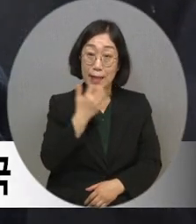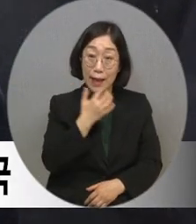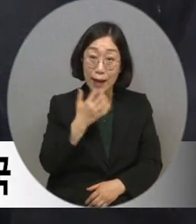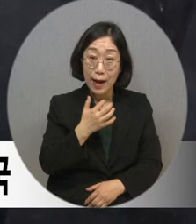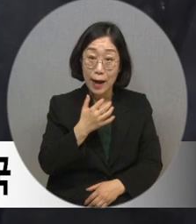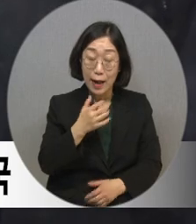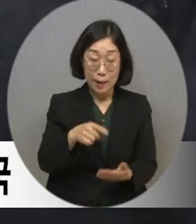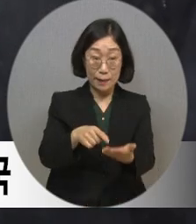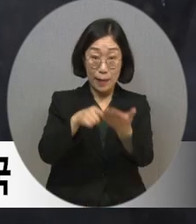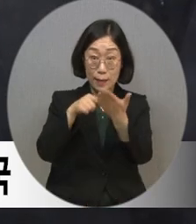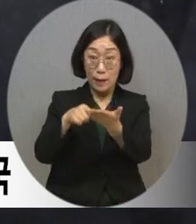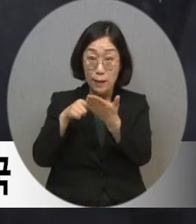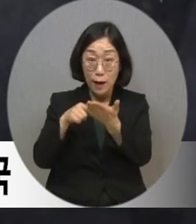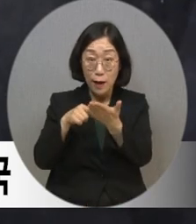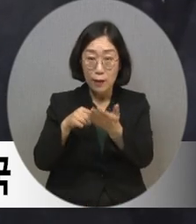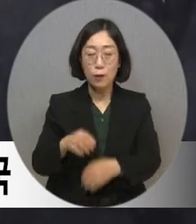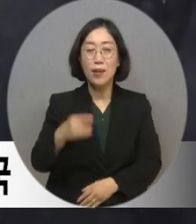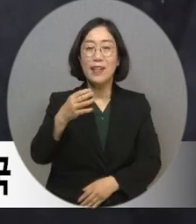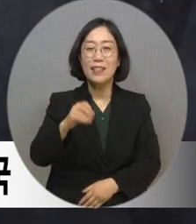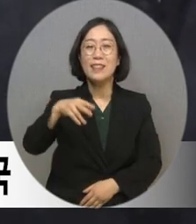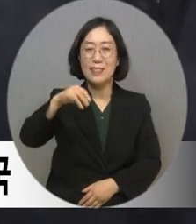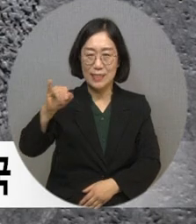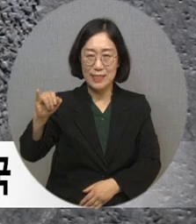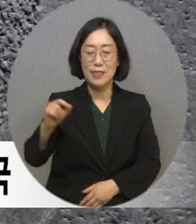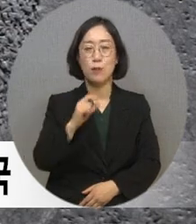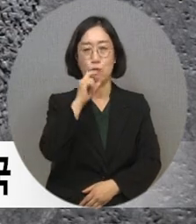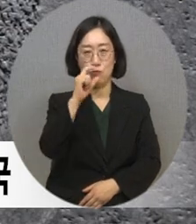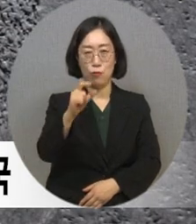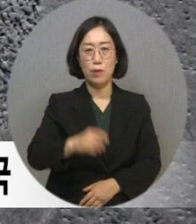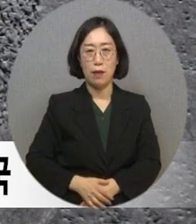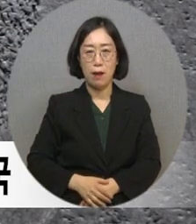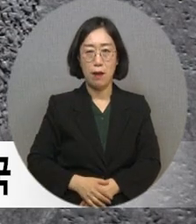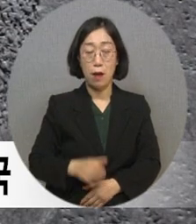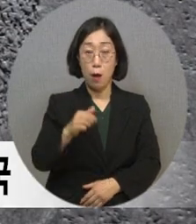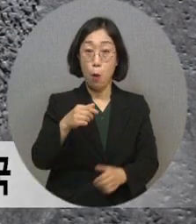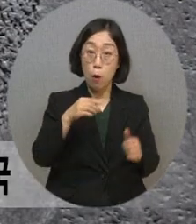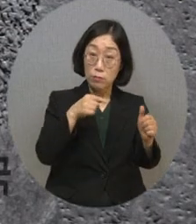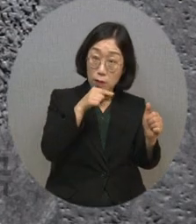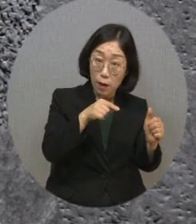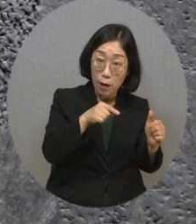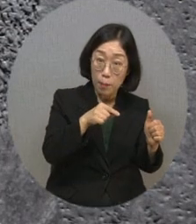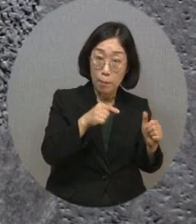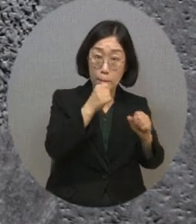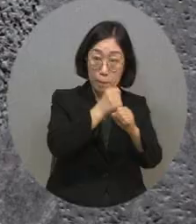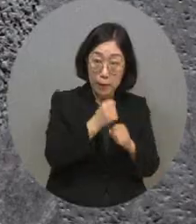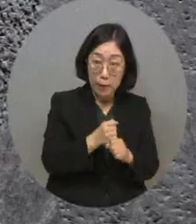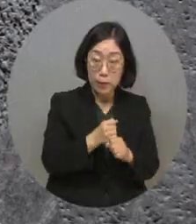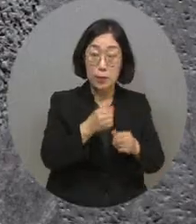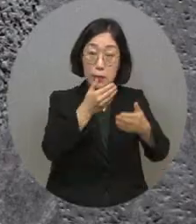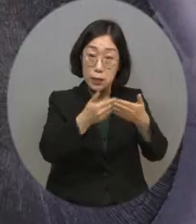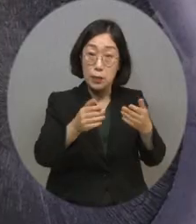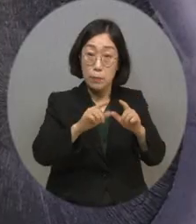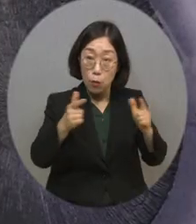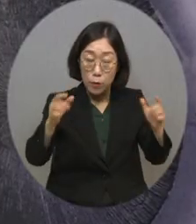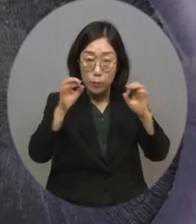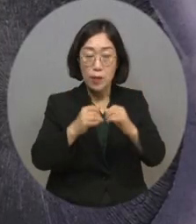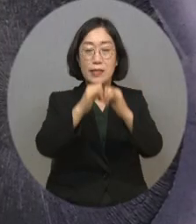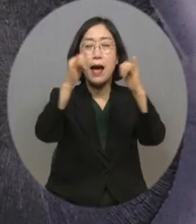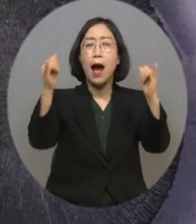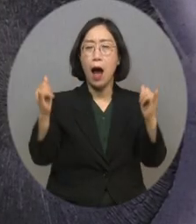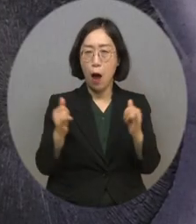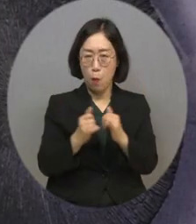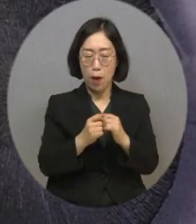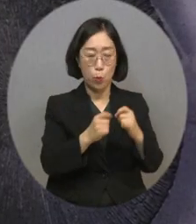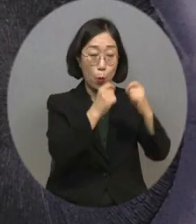것을 응시라고 할 수 있습니다. 작가의 작품에는 개인이 바라보는 사회적 응시와 사회를